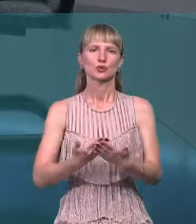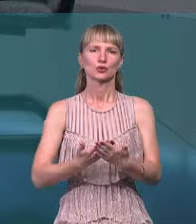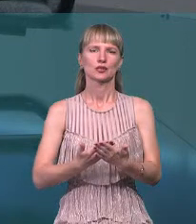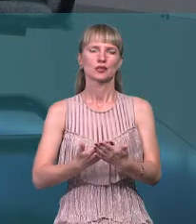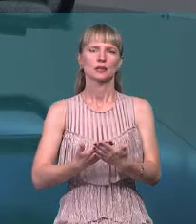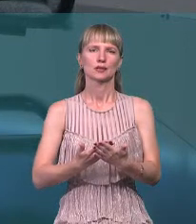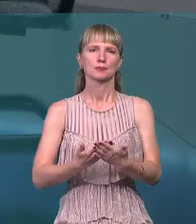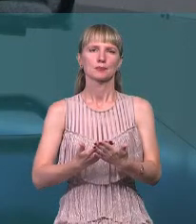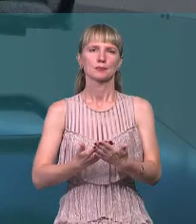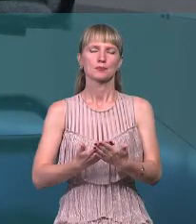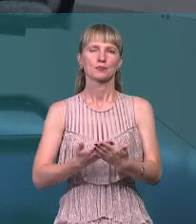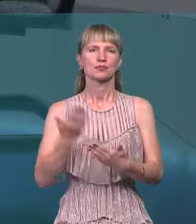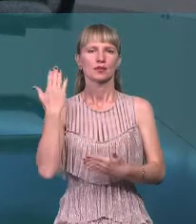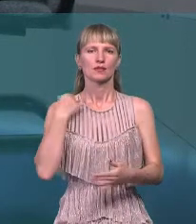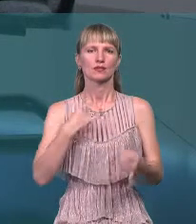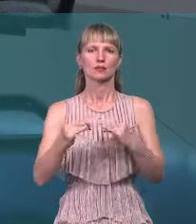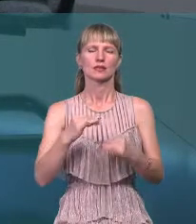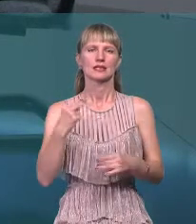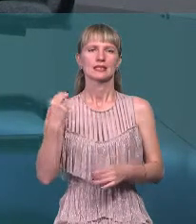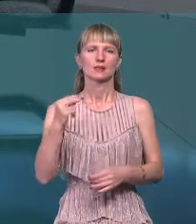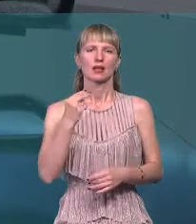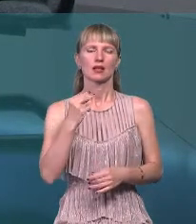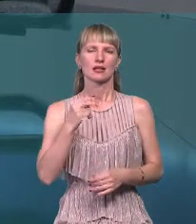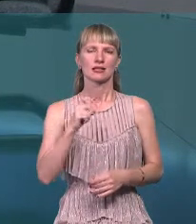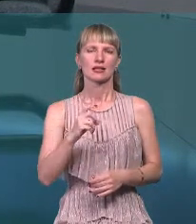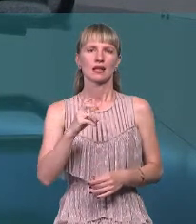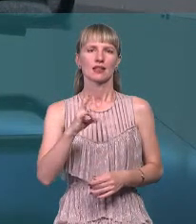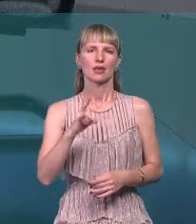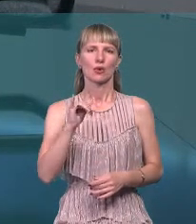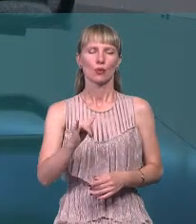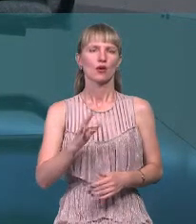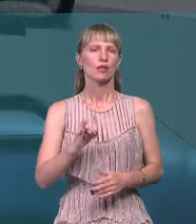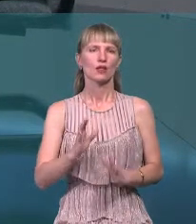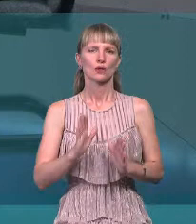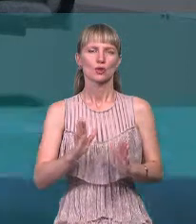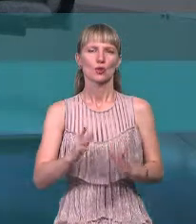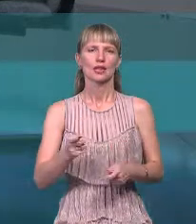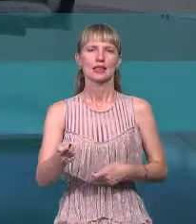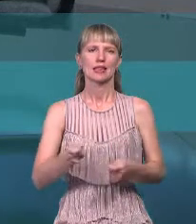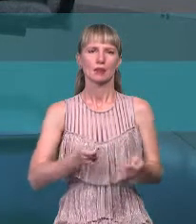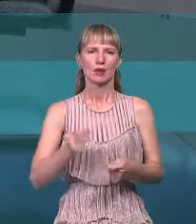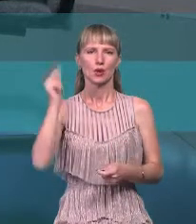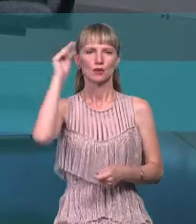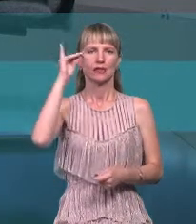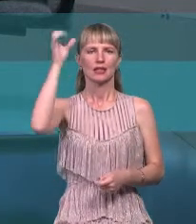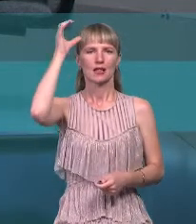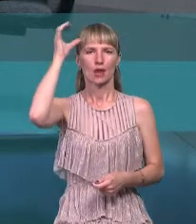там ми давно спілкуємося з Запорізьким національним університетом, не тільки Запорізьким національним, департамент освіти і науки